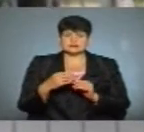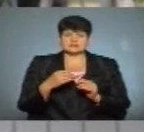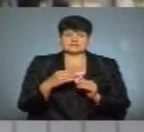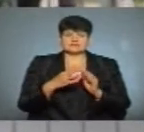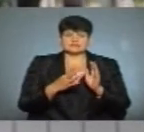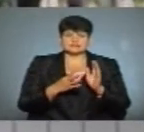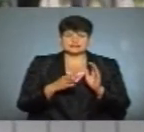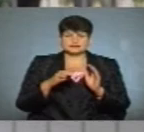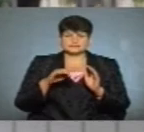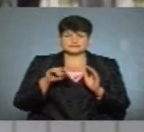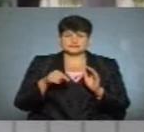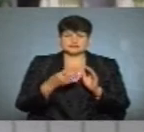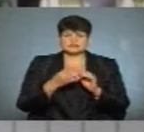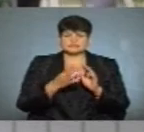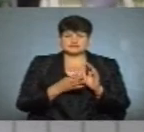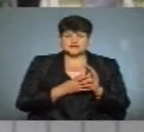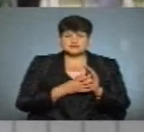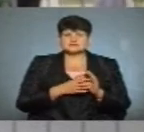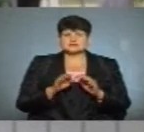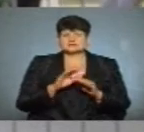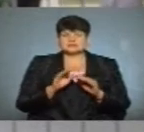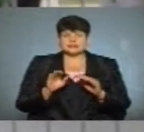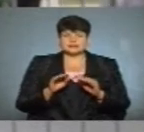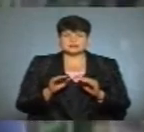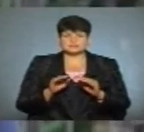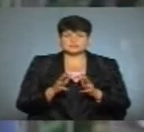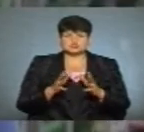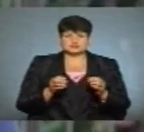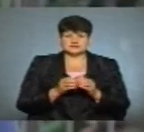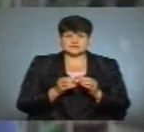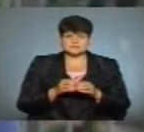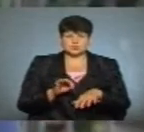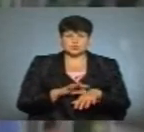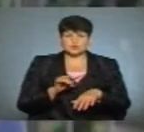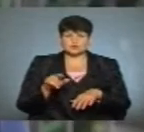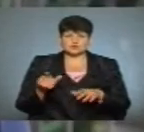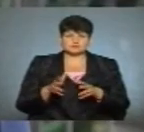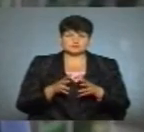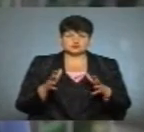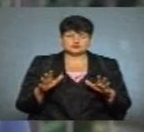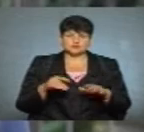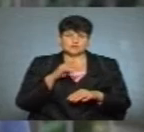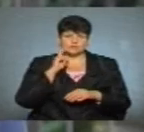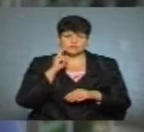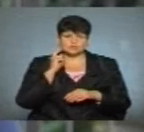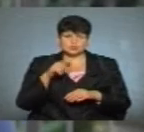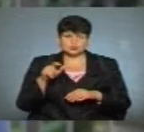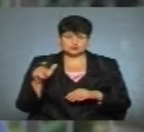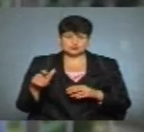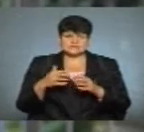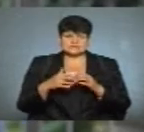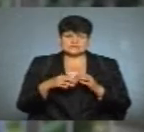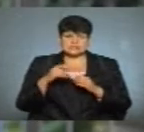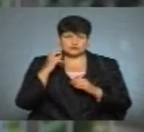53,19 при допустимому не вище 10. Хворіють переважно молоді люди та люди